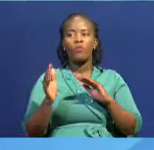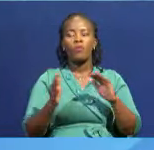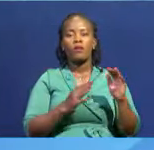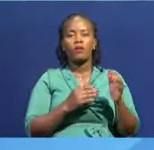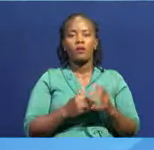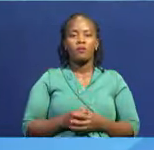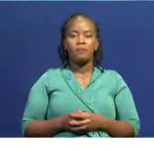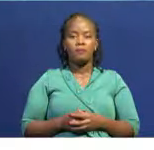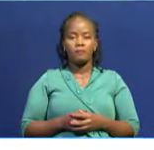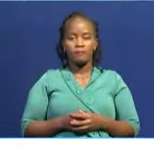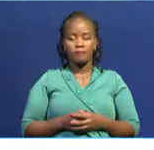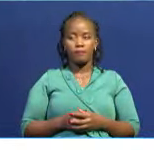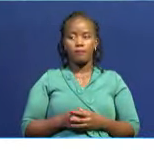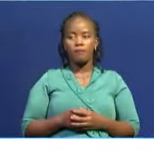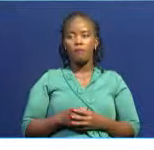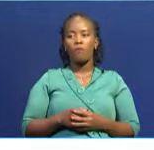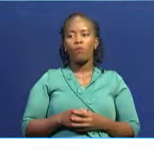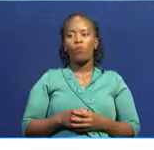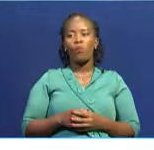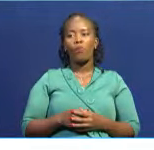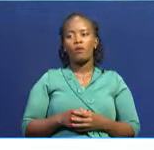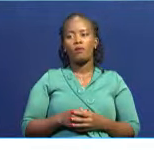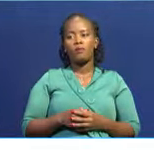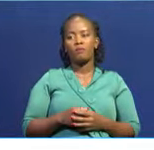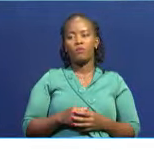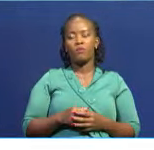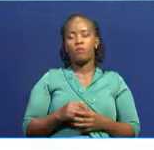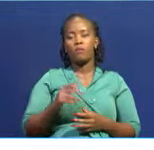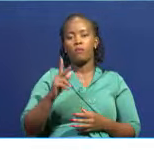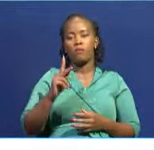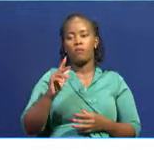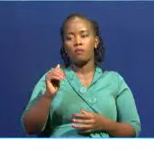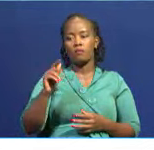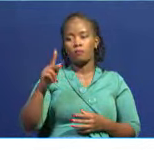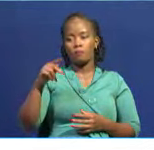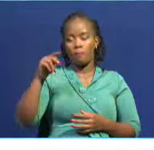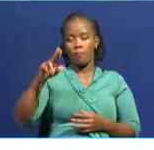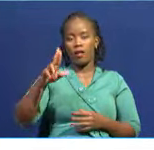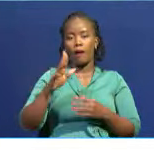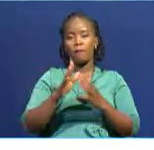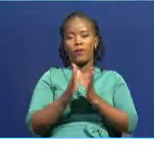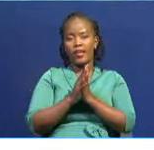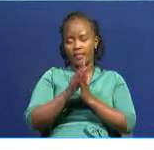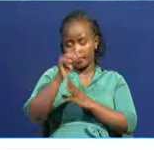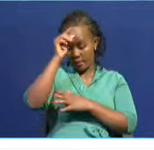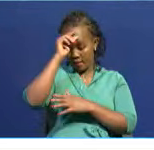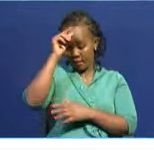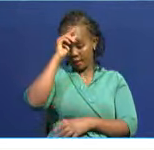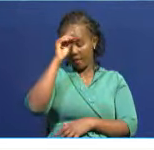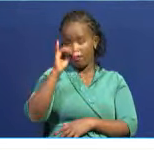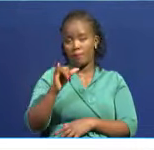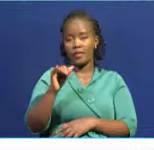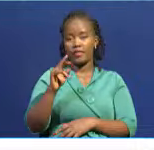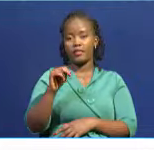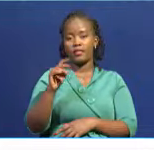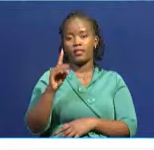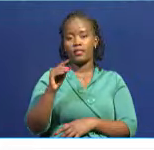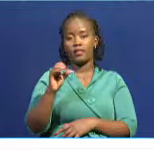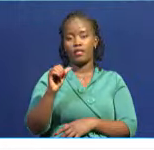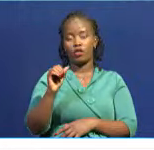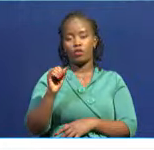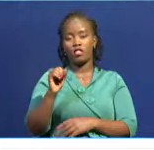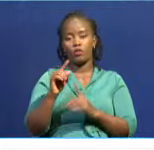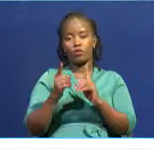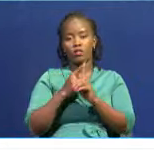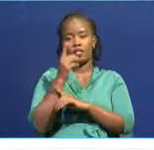Wafanyabiashara uchimbaji wa kisima cha kwanza cha kawi ya mvuke kupitia ufadhili wa serikali ya Indonesia utaanza mwezi Disemba mwaka huu. Balozi